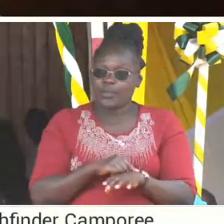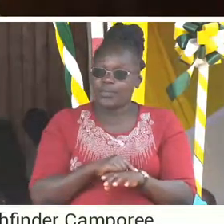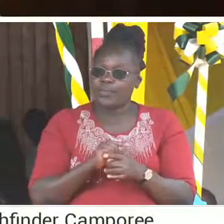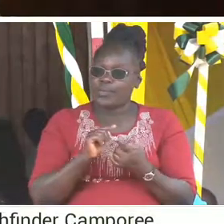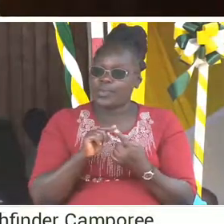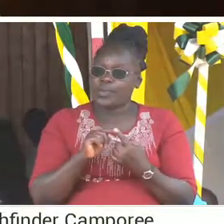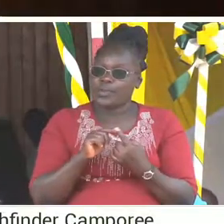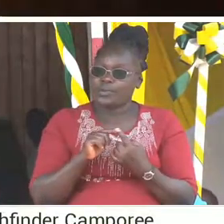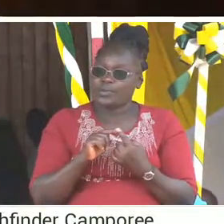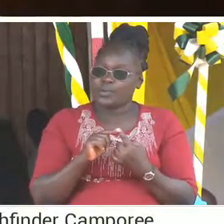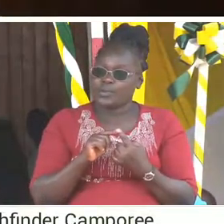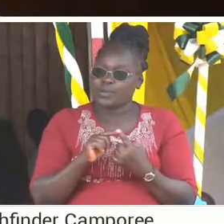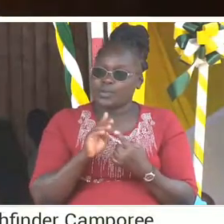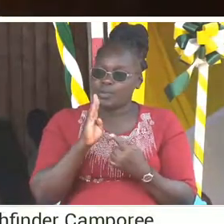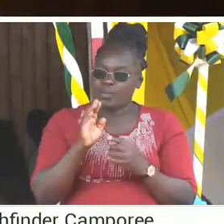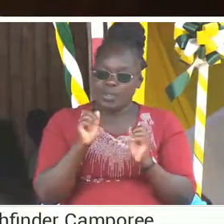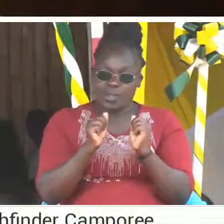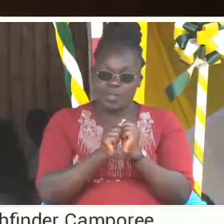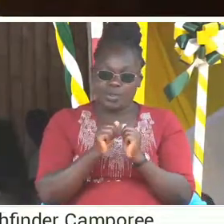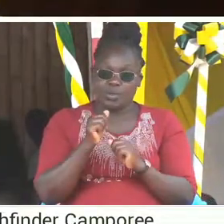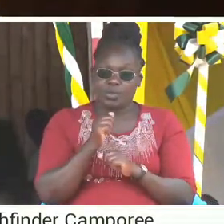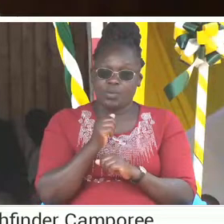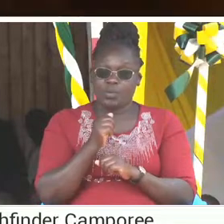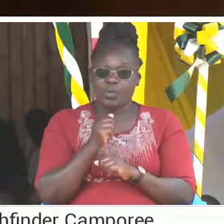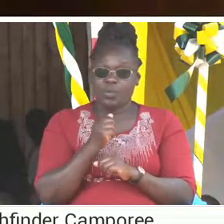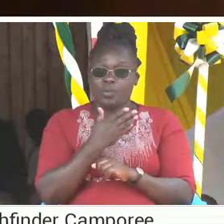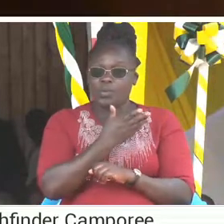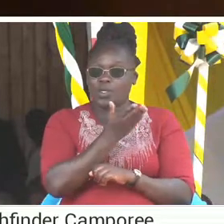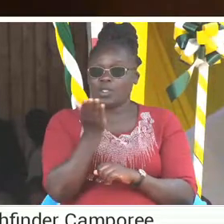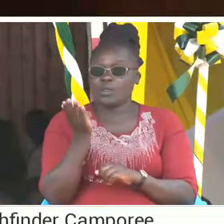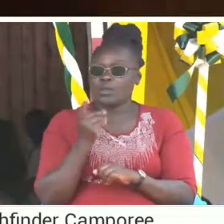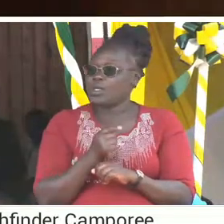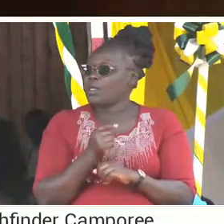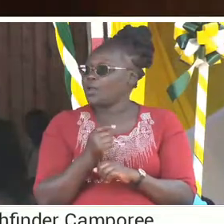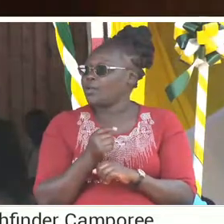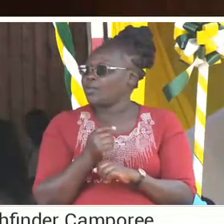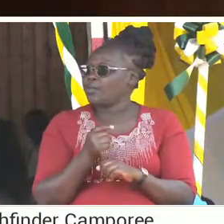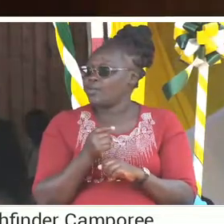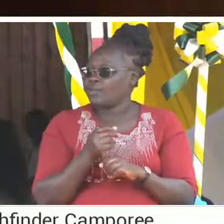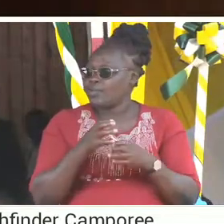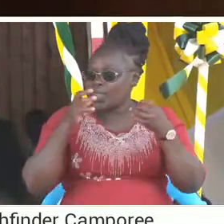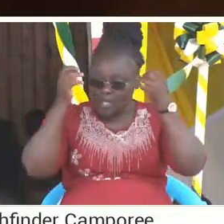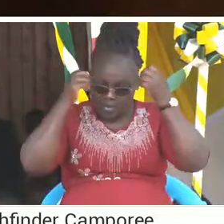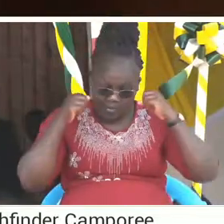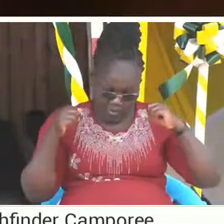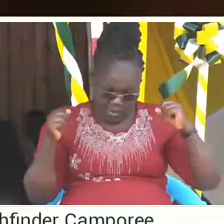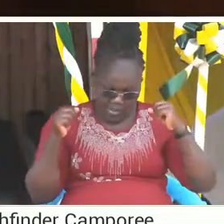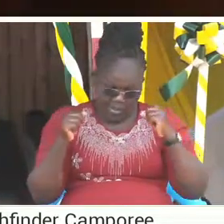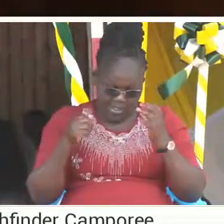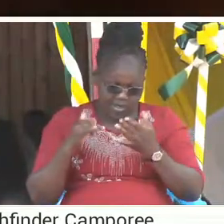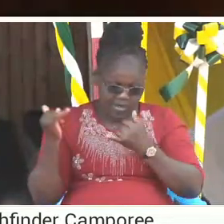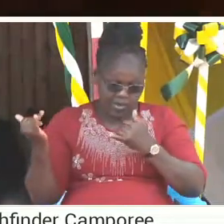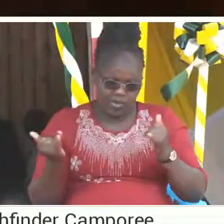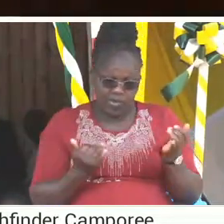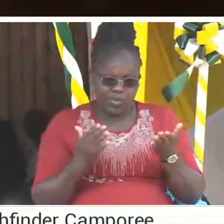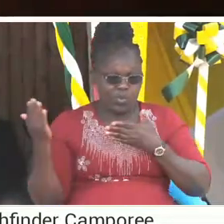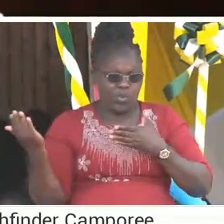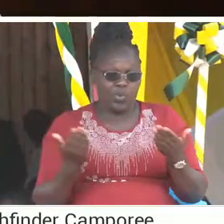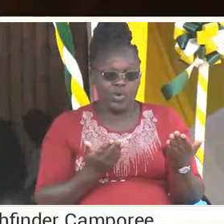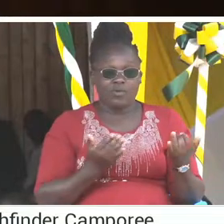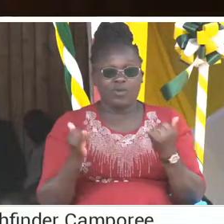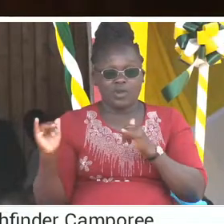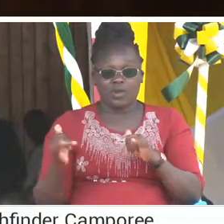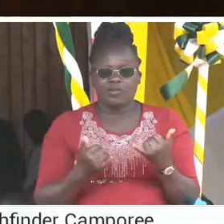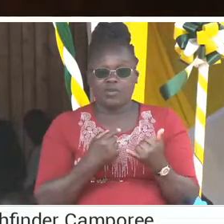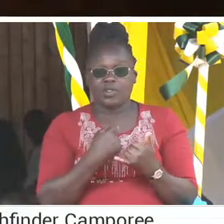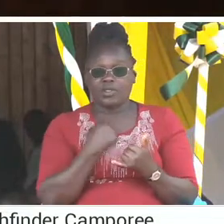pamoja nanyi. President alinialika juzi on Tuesday, lakini nilikuwa nimeshikika. Jana pia